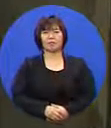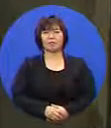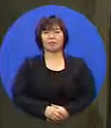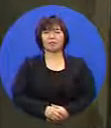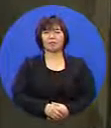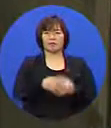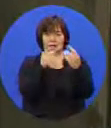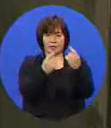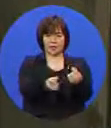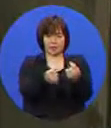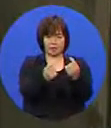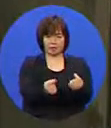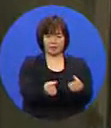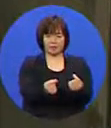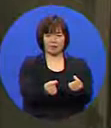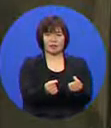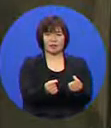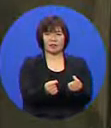그러한